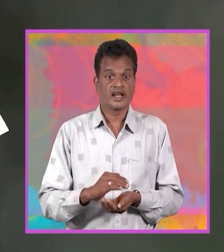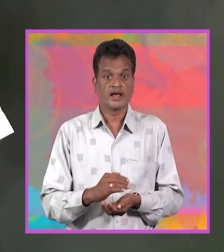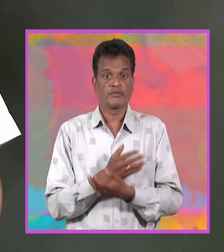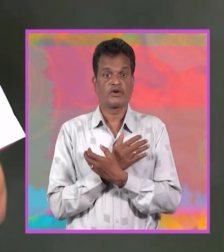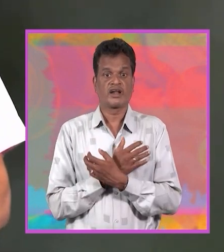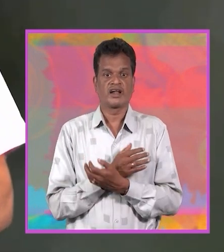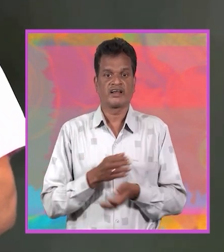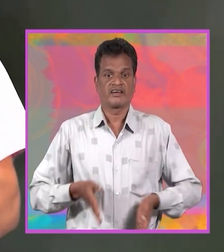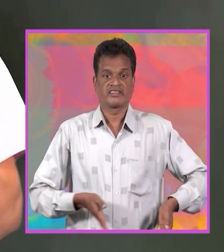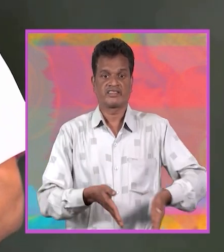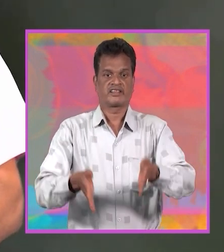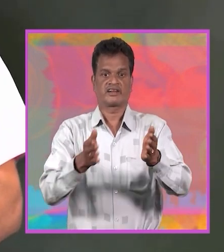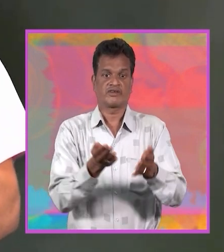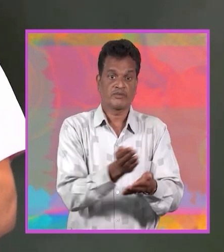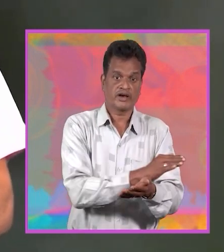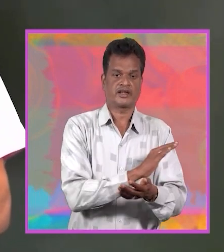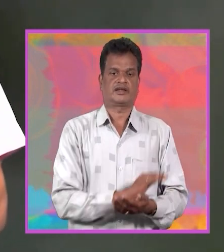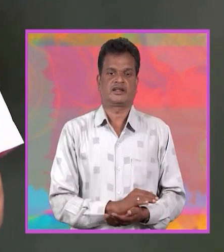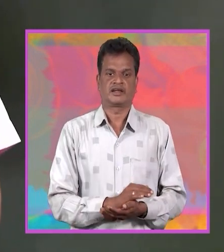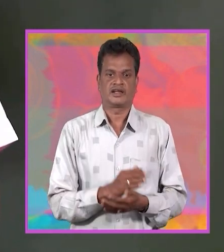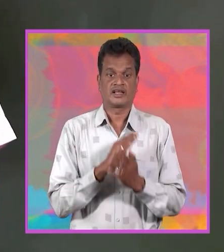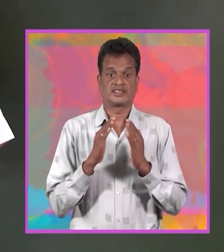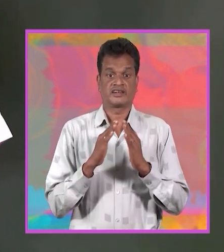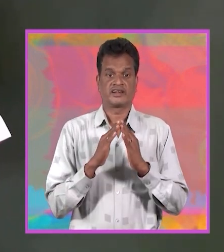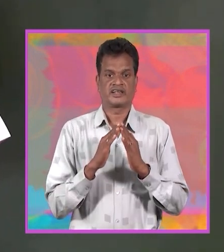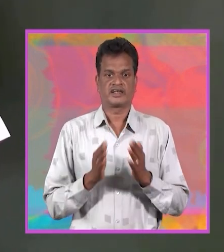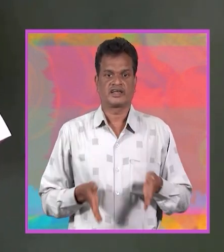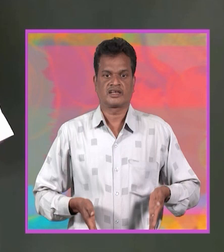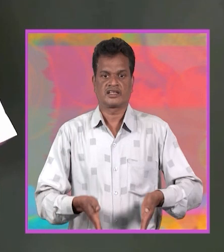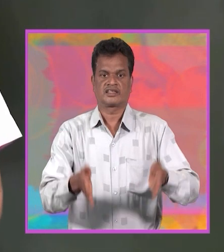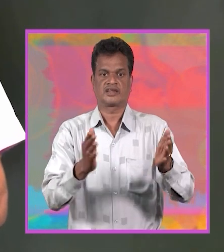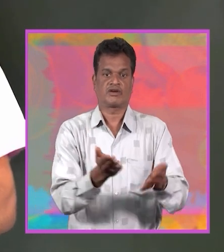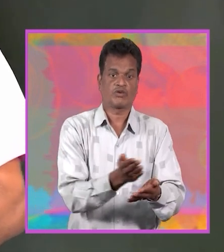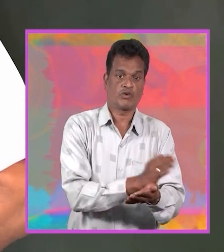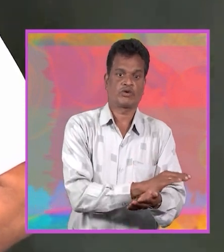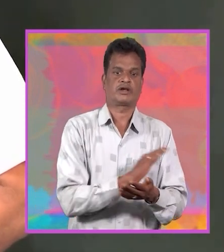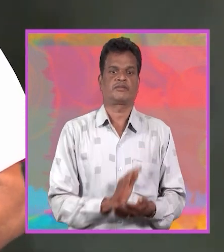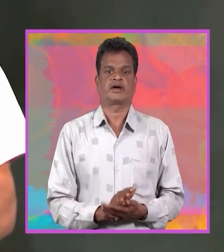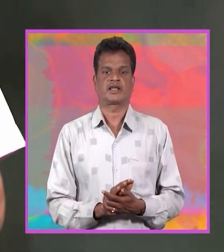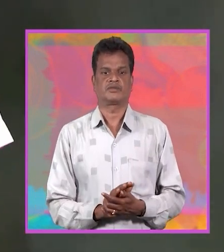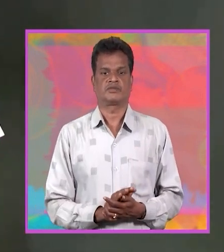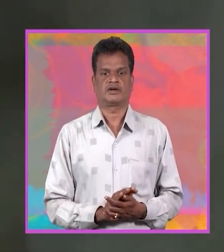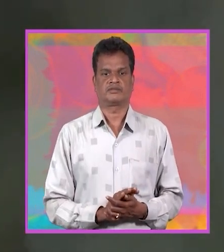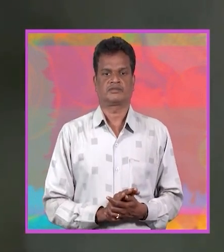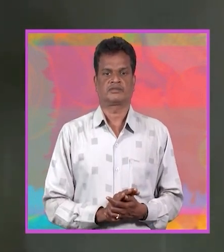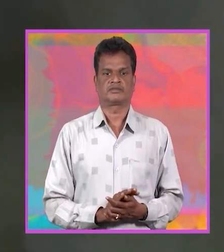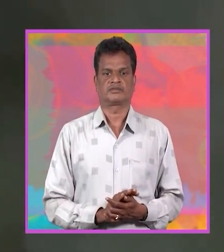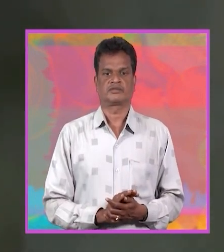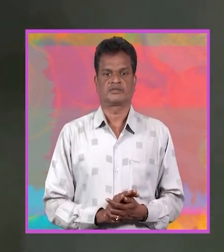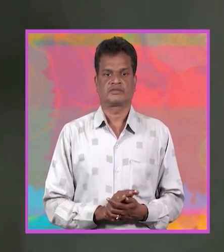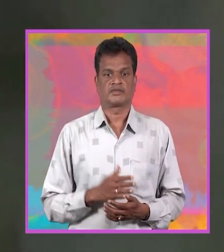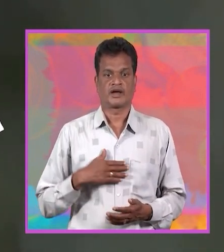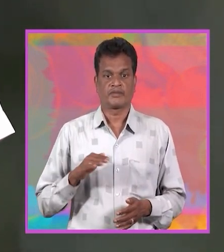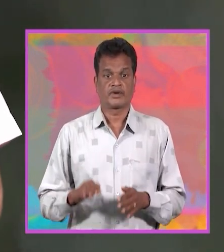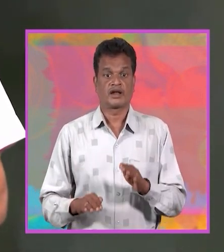தெருவில் ஓடி மறையுமாம், செல்ல பிள்ளை வீட்டிலே தெருவில் ஓடி மறையுமாம், மெல்ல